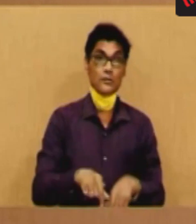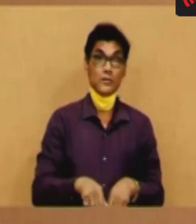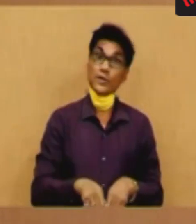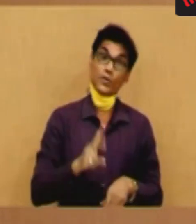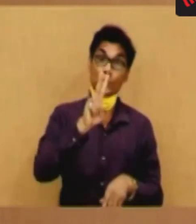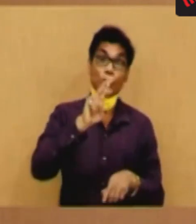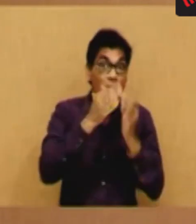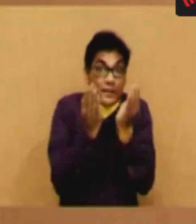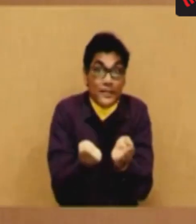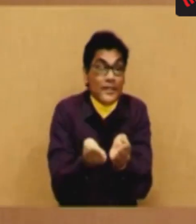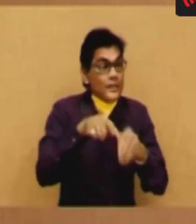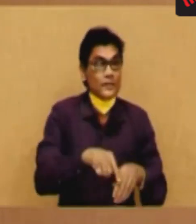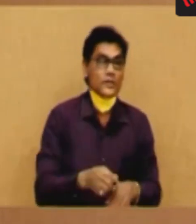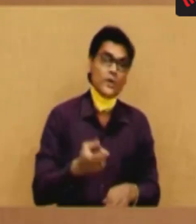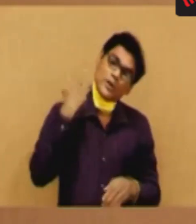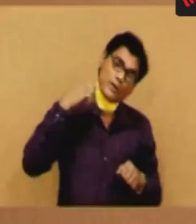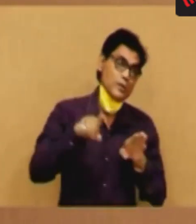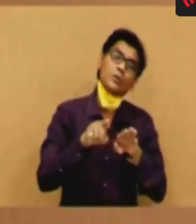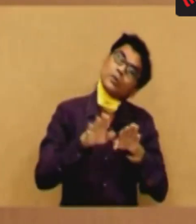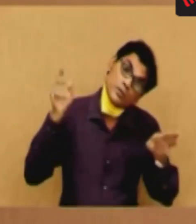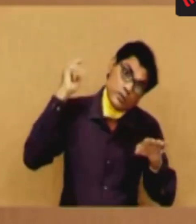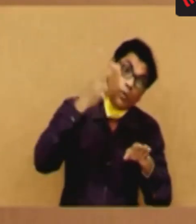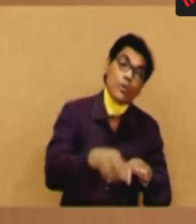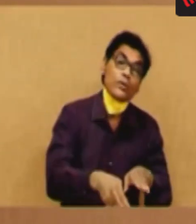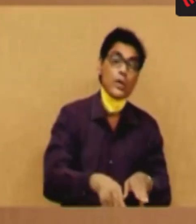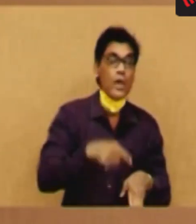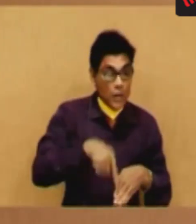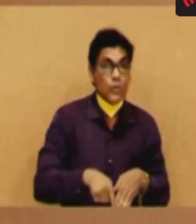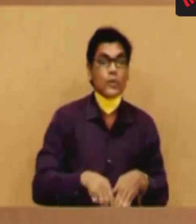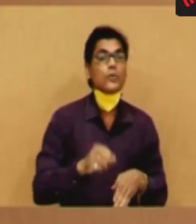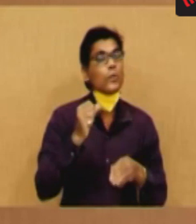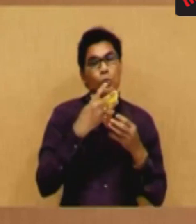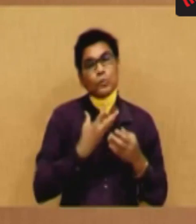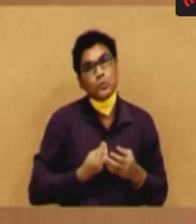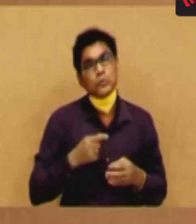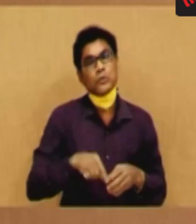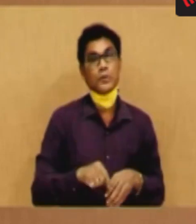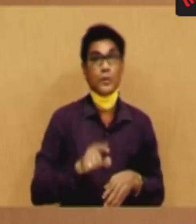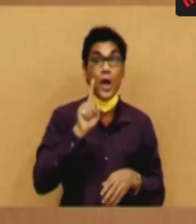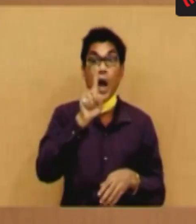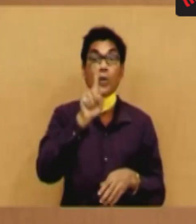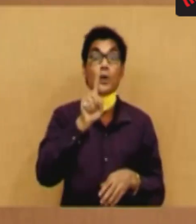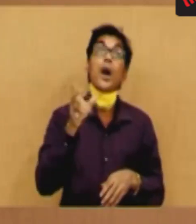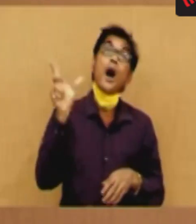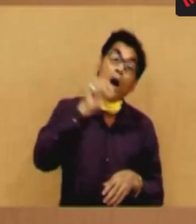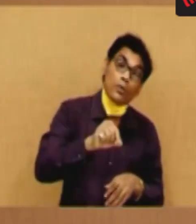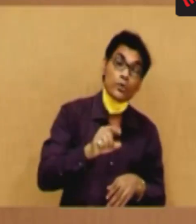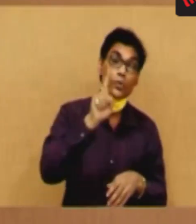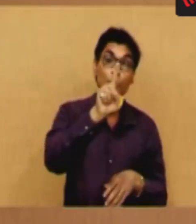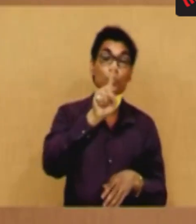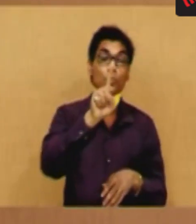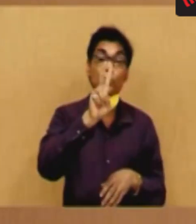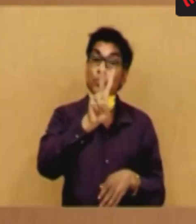ମୁଁ ଆପଣମାନଙ୍କୁ କହିଥିଲି ବହୁତ ଦିନ ସେତିକିରେ ହିଁ ଥିଲା। ଦୁଃଖର କଥା ଯେ ଆଉ ଗୋଟିଏ ଅଧିକ ଦେଶ ଆକ୍ରାନ୍ତ ହୋଇଛି ଆଉ ଆଜି 213